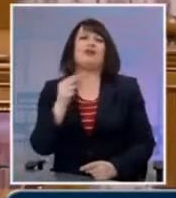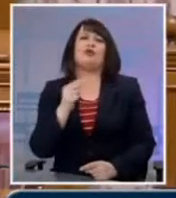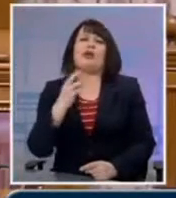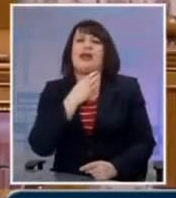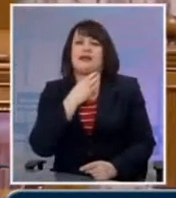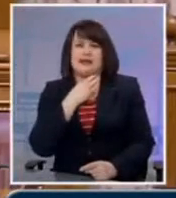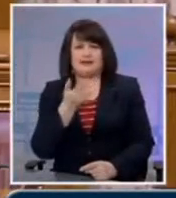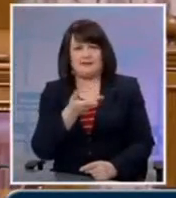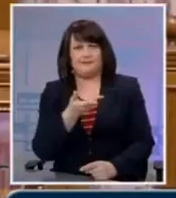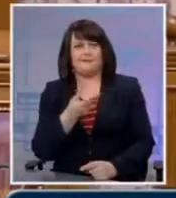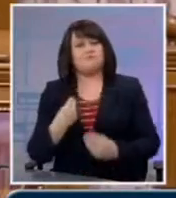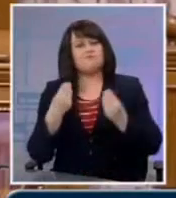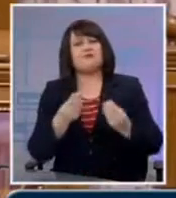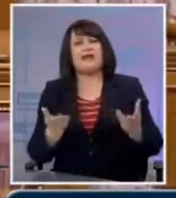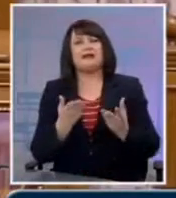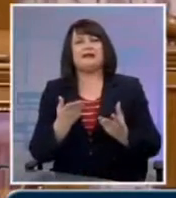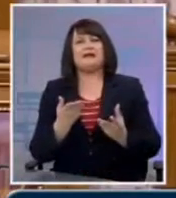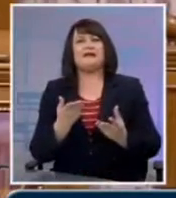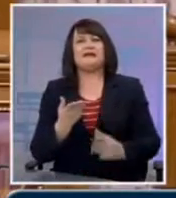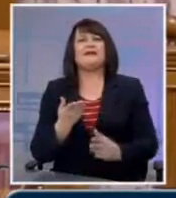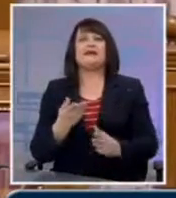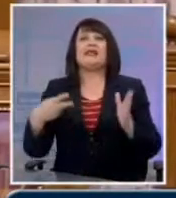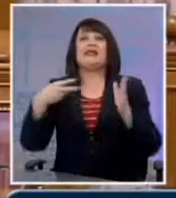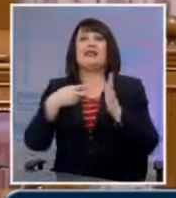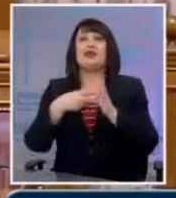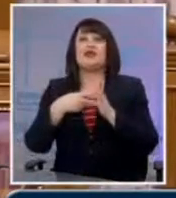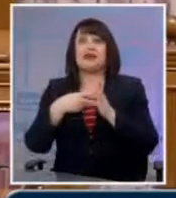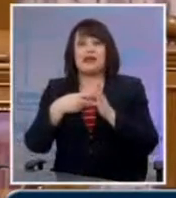για όλες τις μεταβάσεις να αυξηθεί στα 2.500 ευρώ.